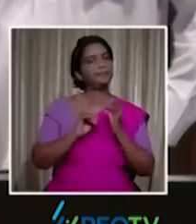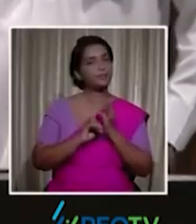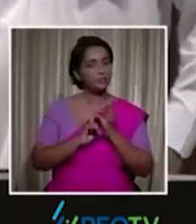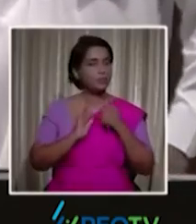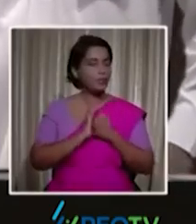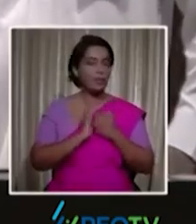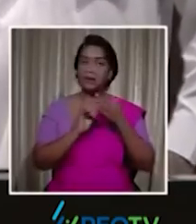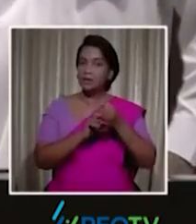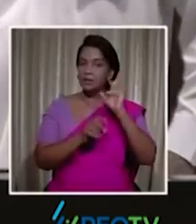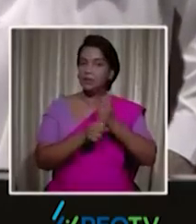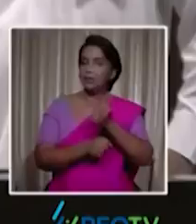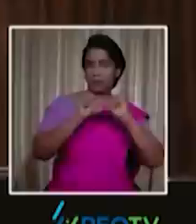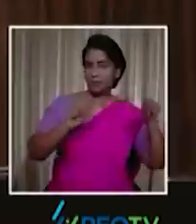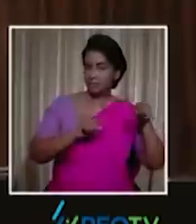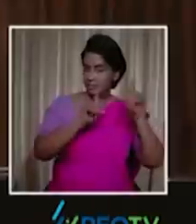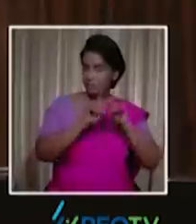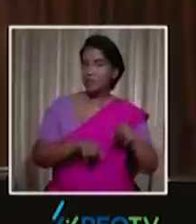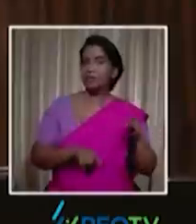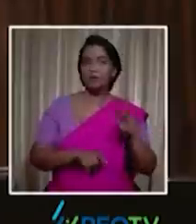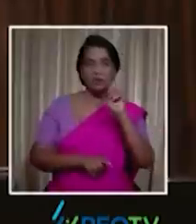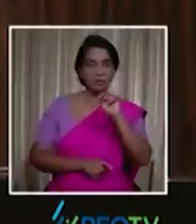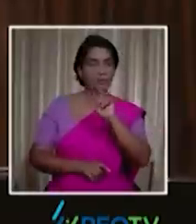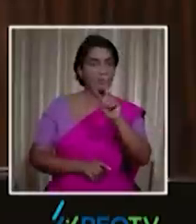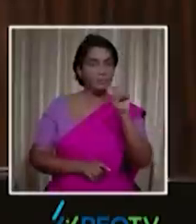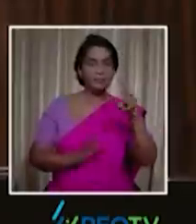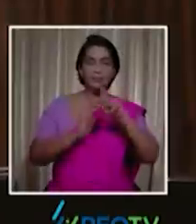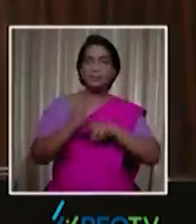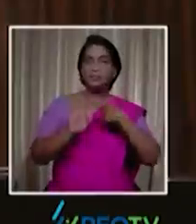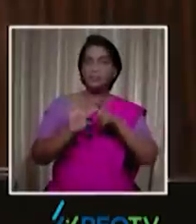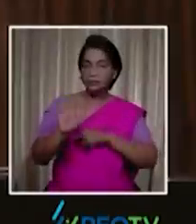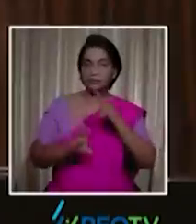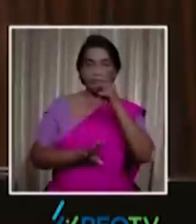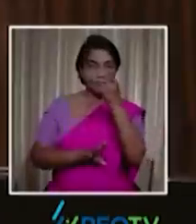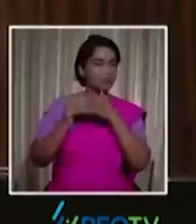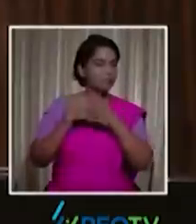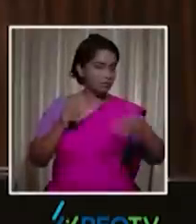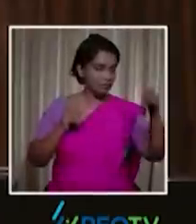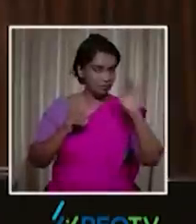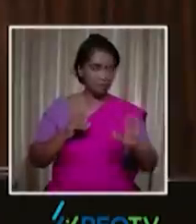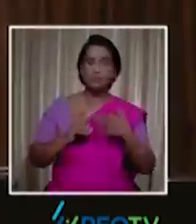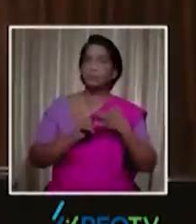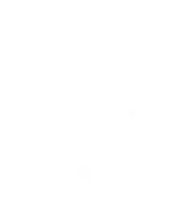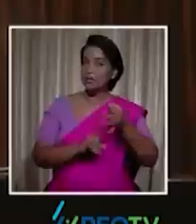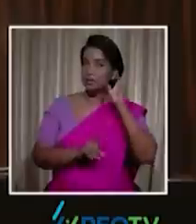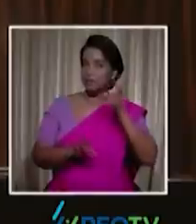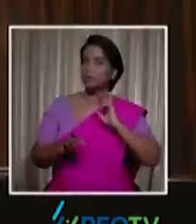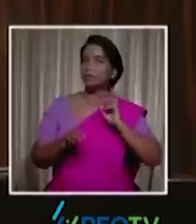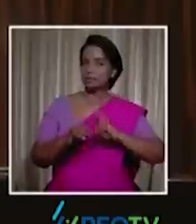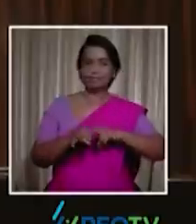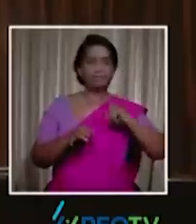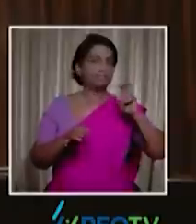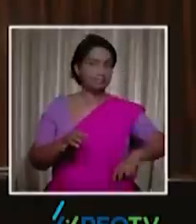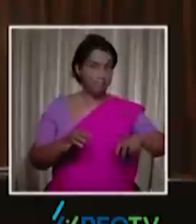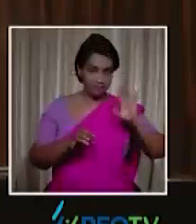අතිගරු ජනාධිපති ගෝඨාභය රාජපක්ෂ මහතා 20/22 ජූලි 14 වන දින සිට බලපෑත්වෙන පරිදි ජනාධිපති ධුරයෙන් ඉල්ලා